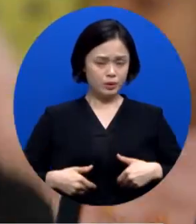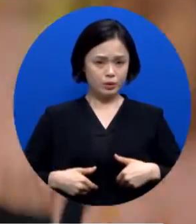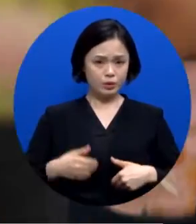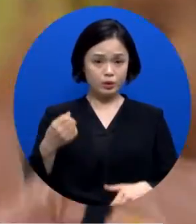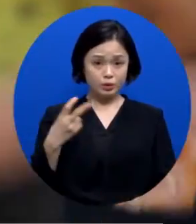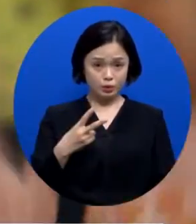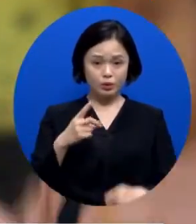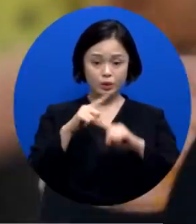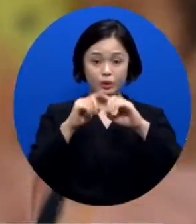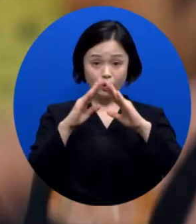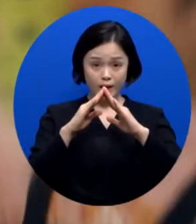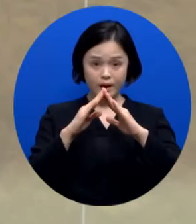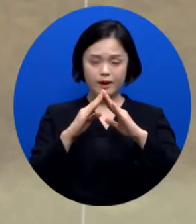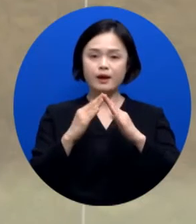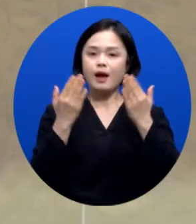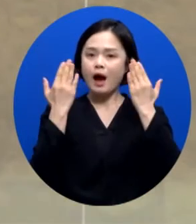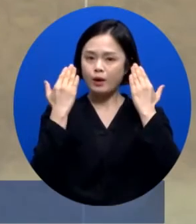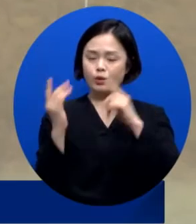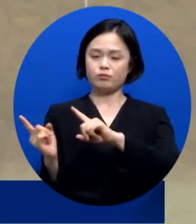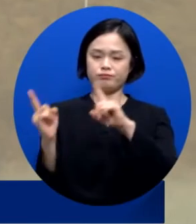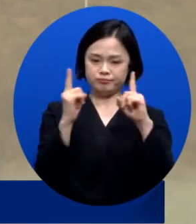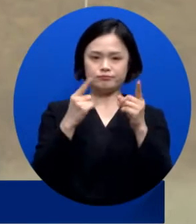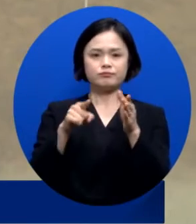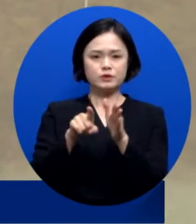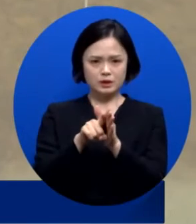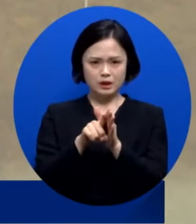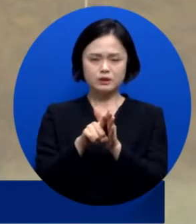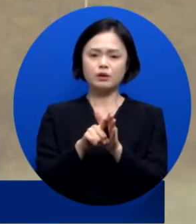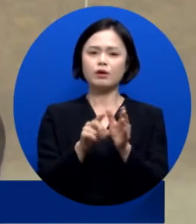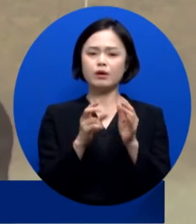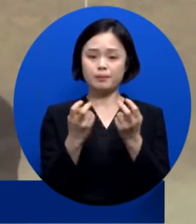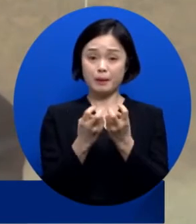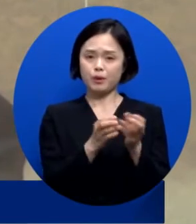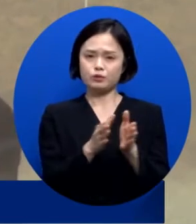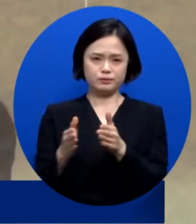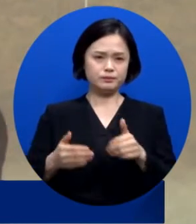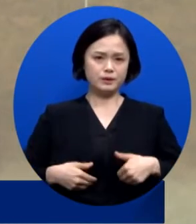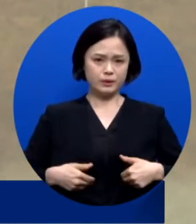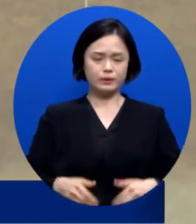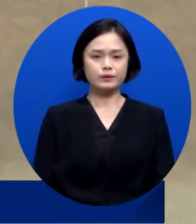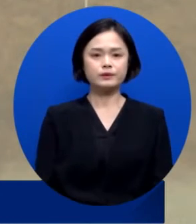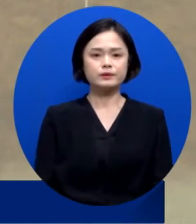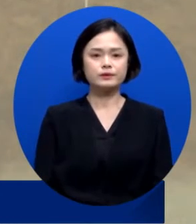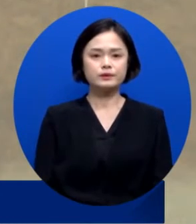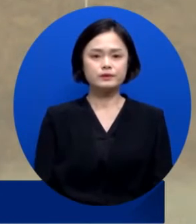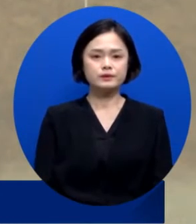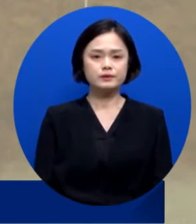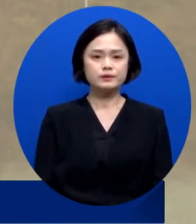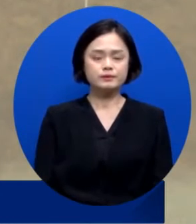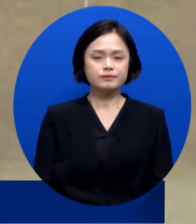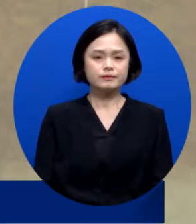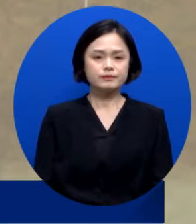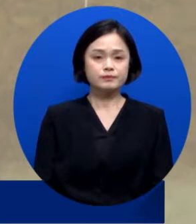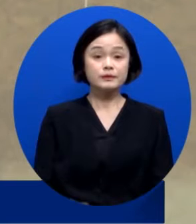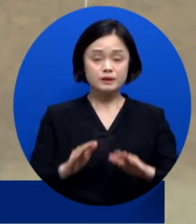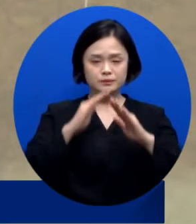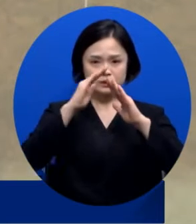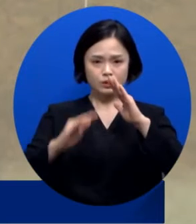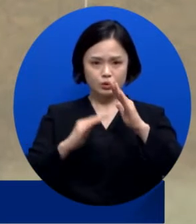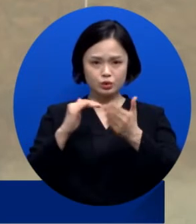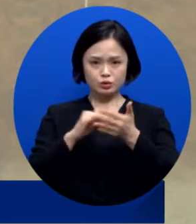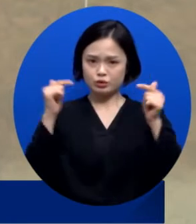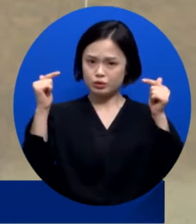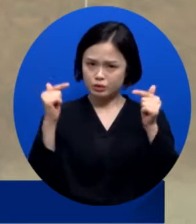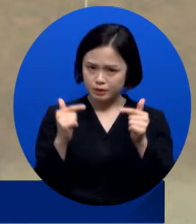한다고 강조했습니다. 목회 양극화와 교인과 목회자 간 인식 차이, 현실적인 교인 감소, 다음